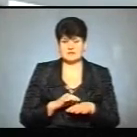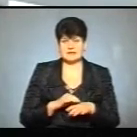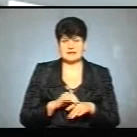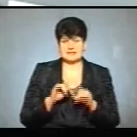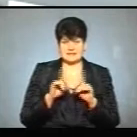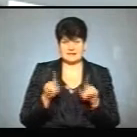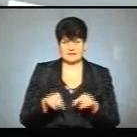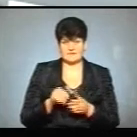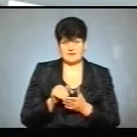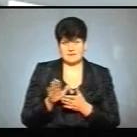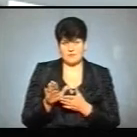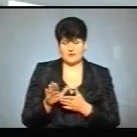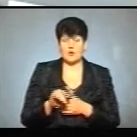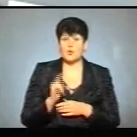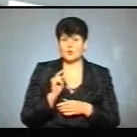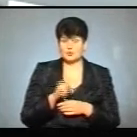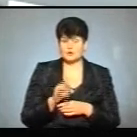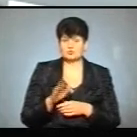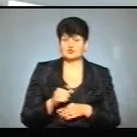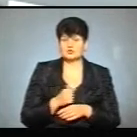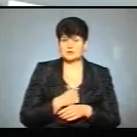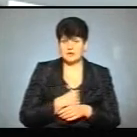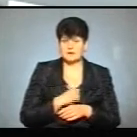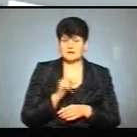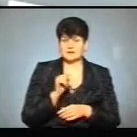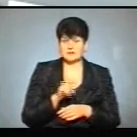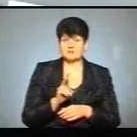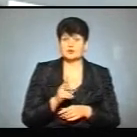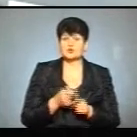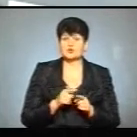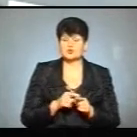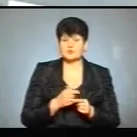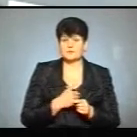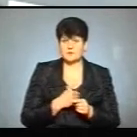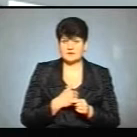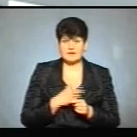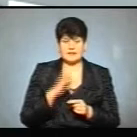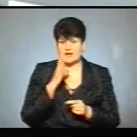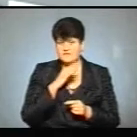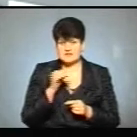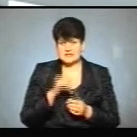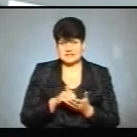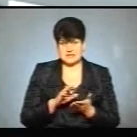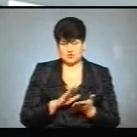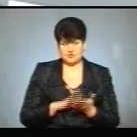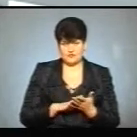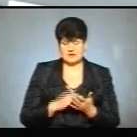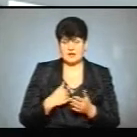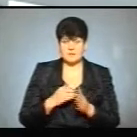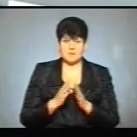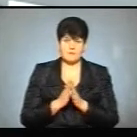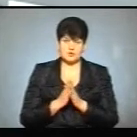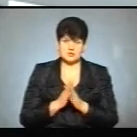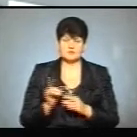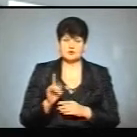відмовиться. От тоді буде жаль для тих, хто цього хотів, але вже не встиг зареєструватися. Я би просив, щоб всі,